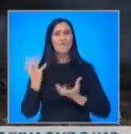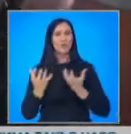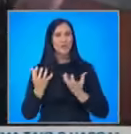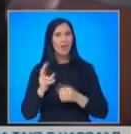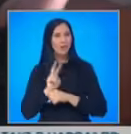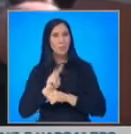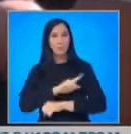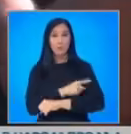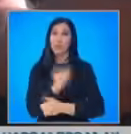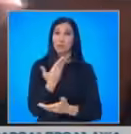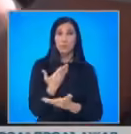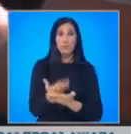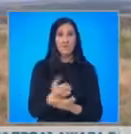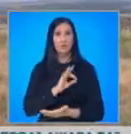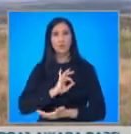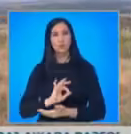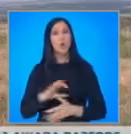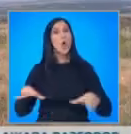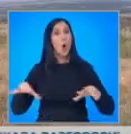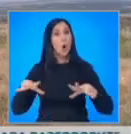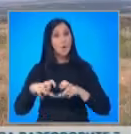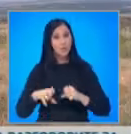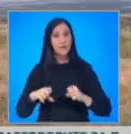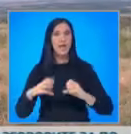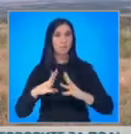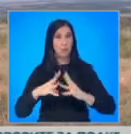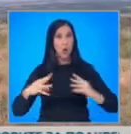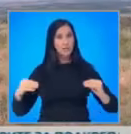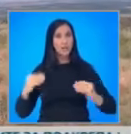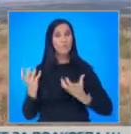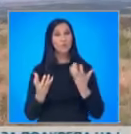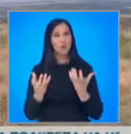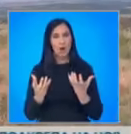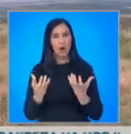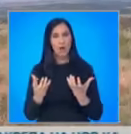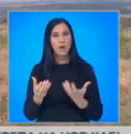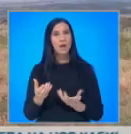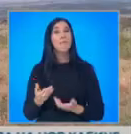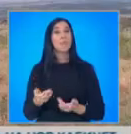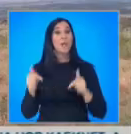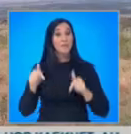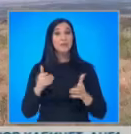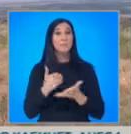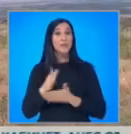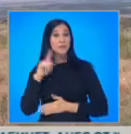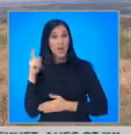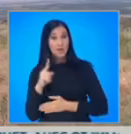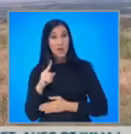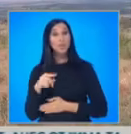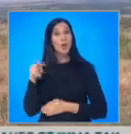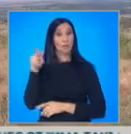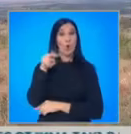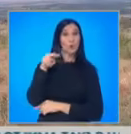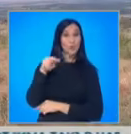По обяд усилията дадоха резултат. Овладян е пожара. По него днеска през деня ще осъществяваме